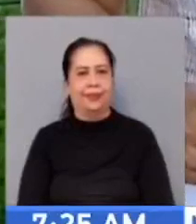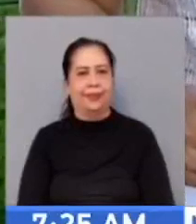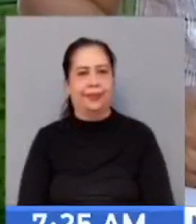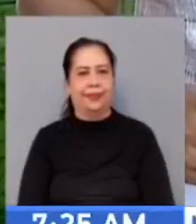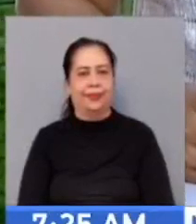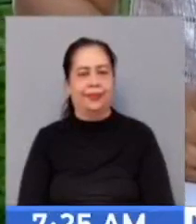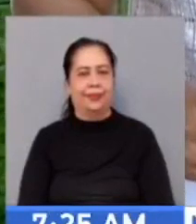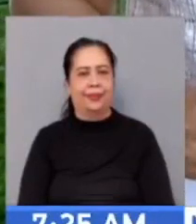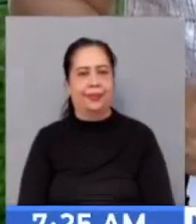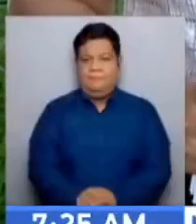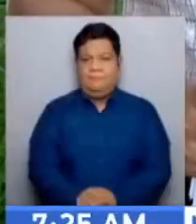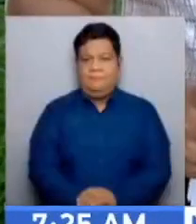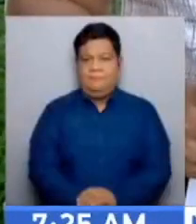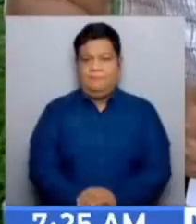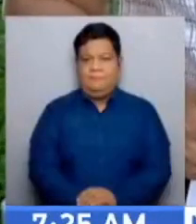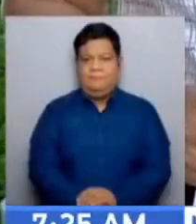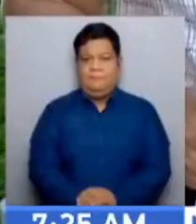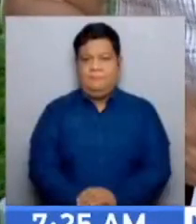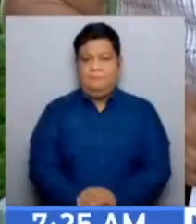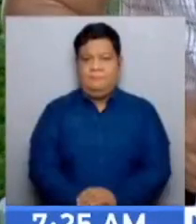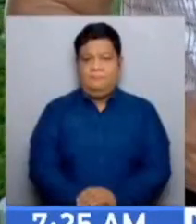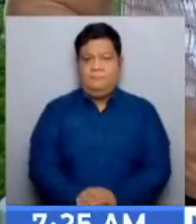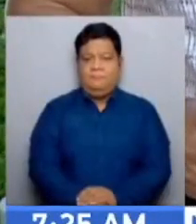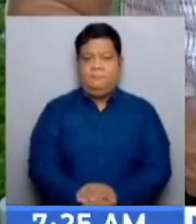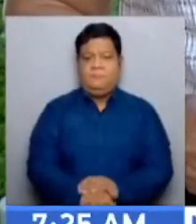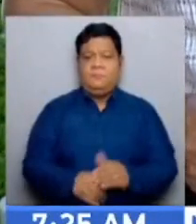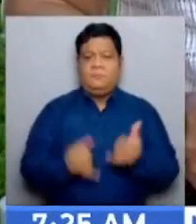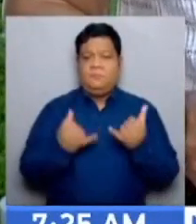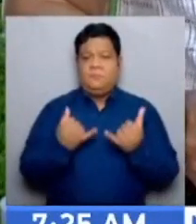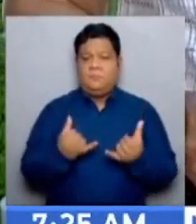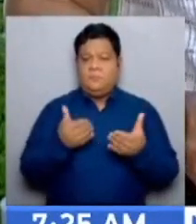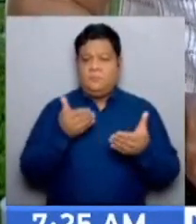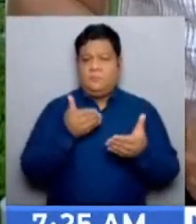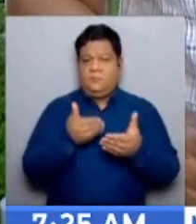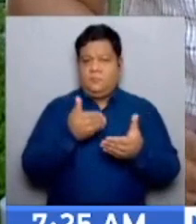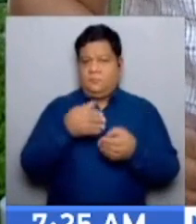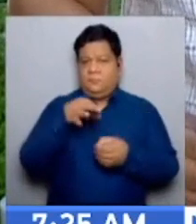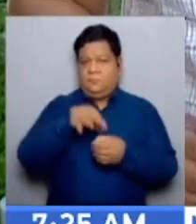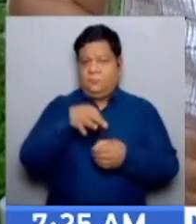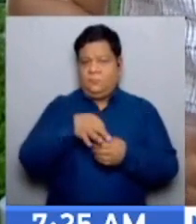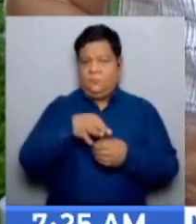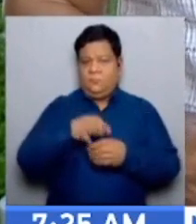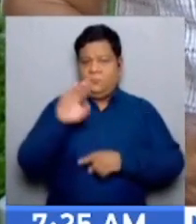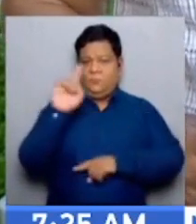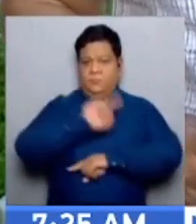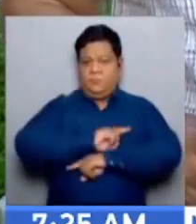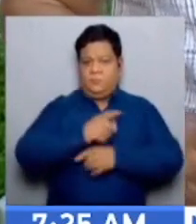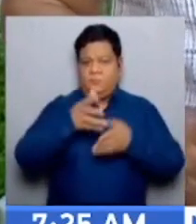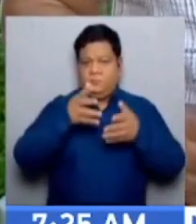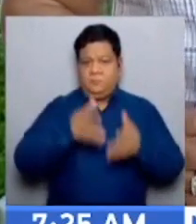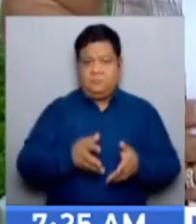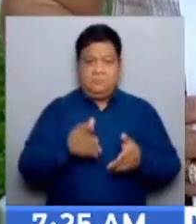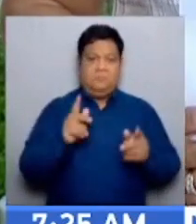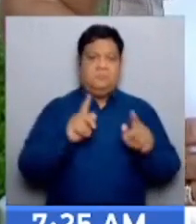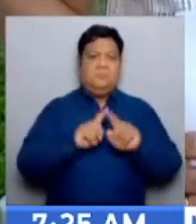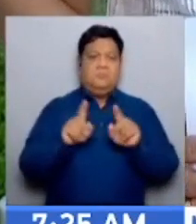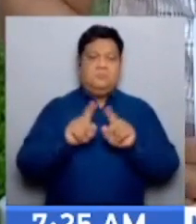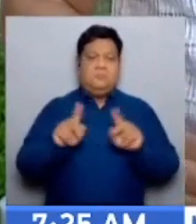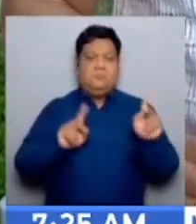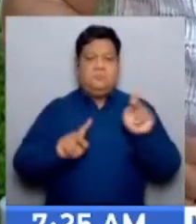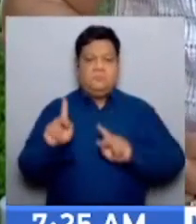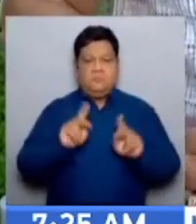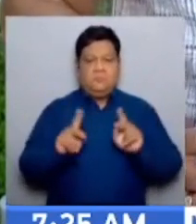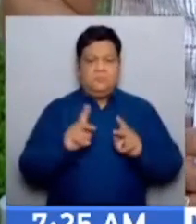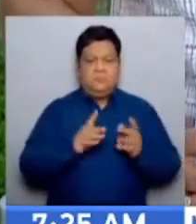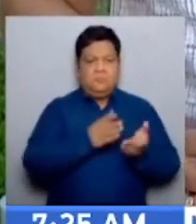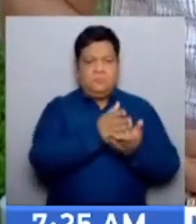Apat na araw na lang, eleksyon na, kaya naman todo na ang panunuyo ng mga kandidato sa mga butante, lalo na sa itinuturing na vote-rich provinces.